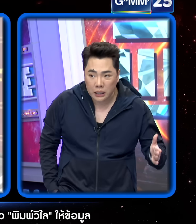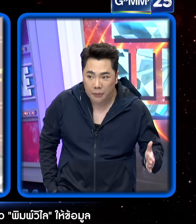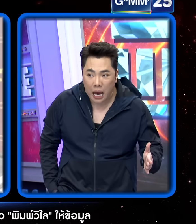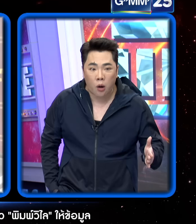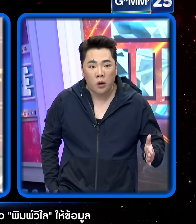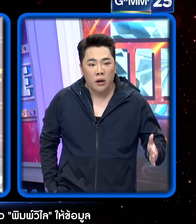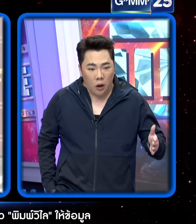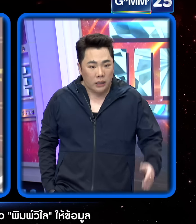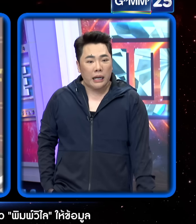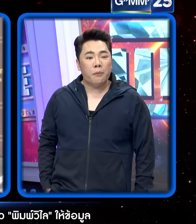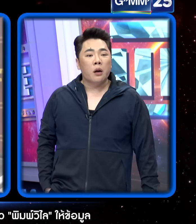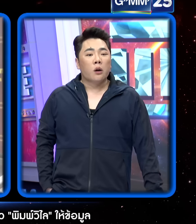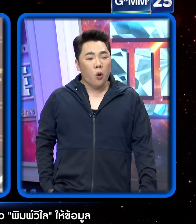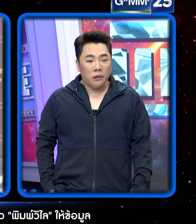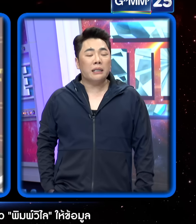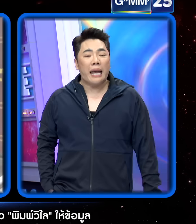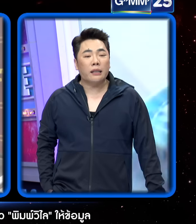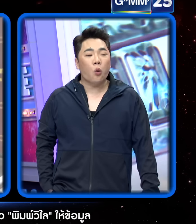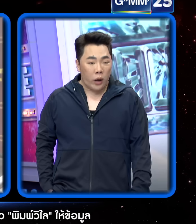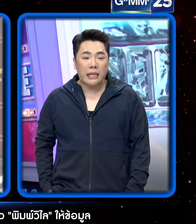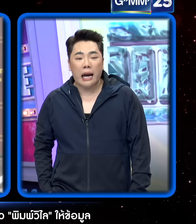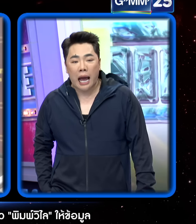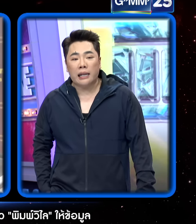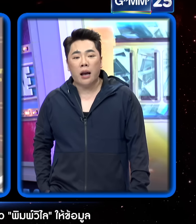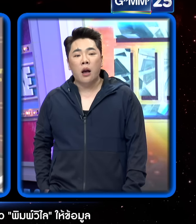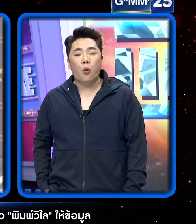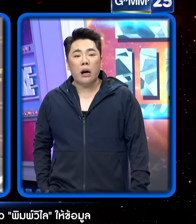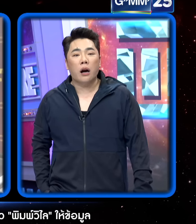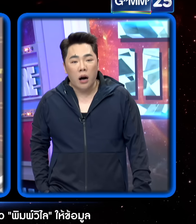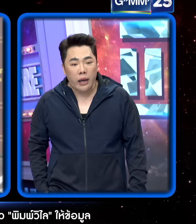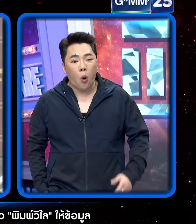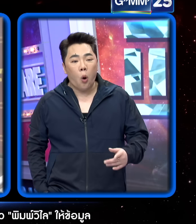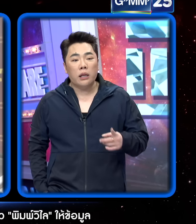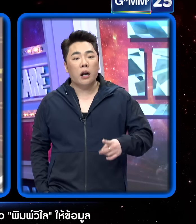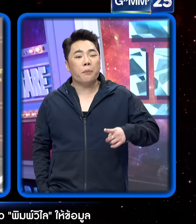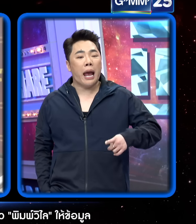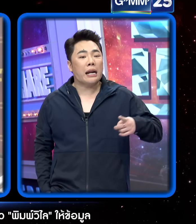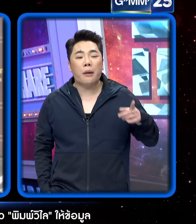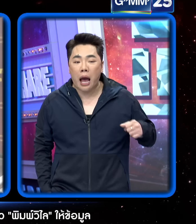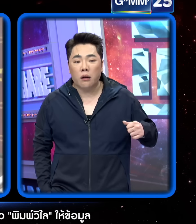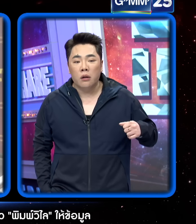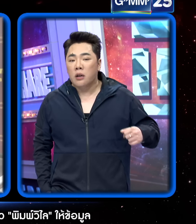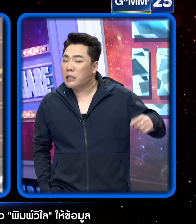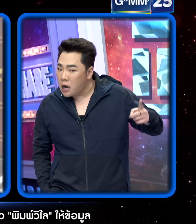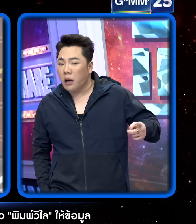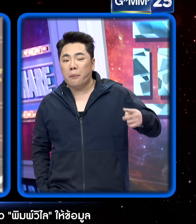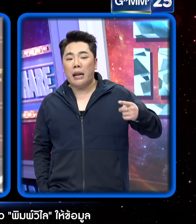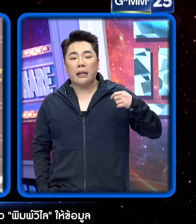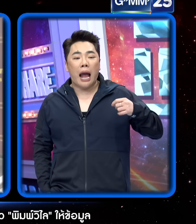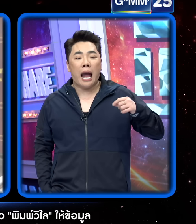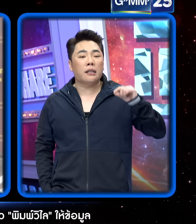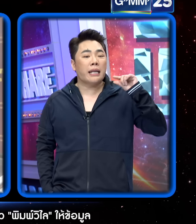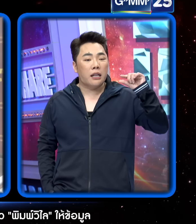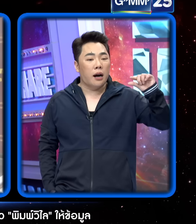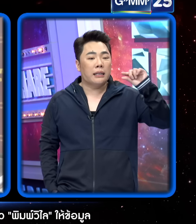ไหมฮะมีชื่อดาบยาวแล้วก็สลิปรวมถึงแชทคุยสั่งงานฮะว่าเคยโอนเงินไปให้ใครบ้างซึ่งเป็นหลัก